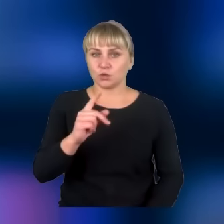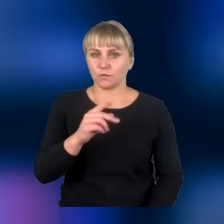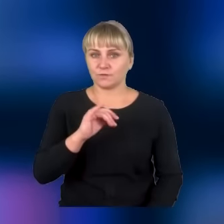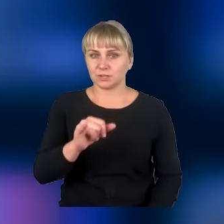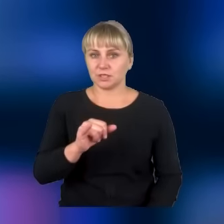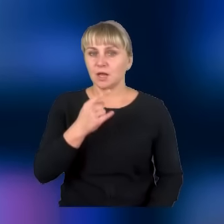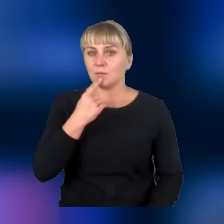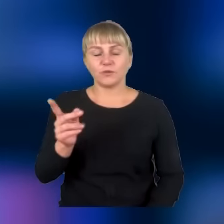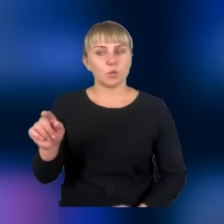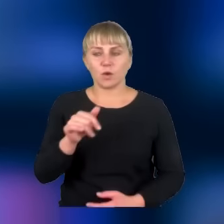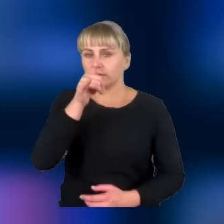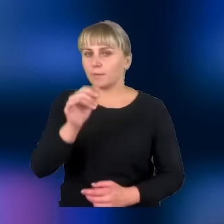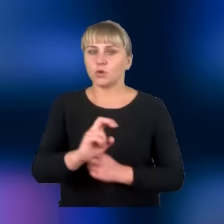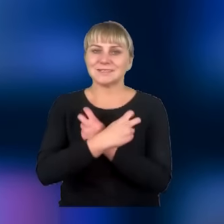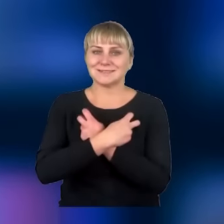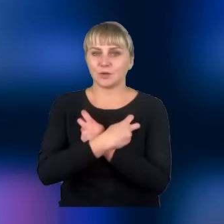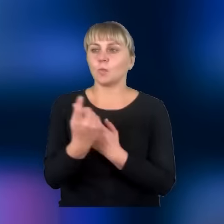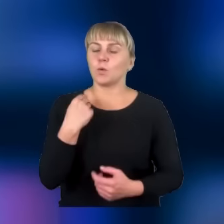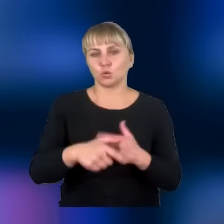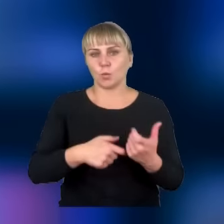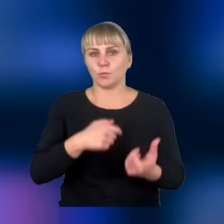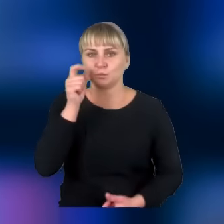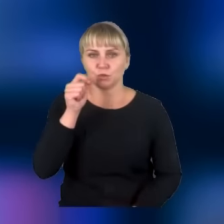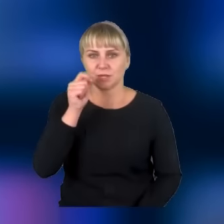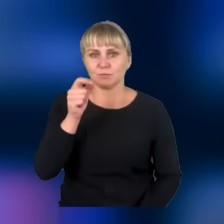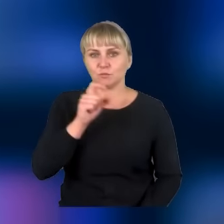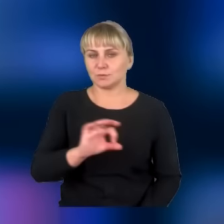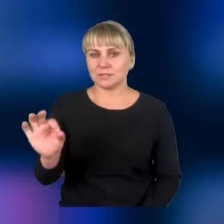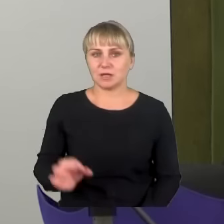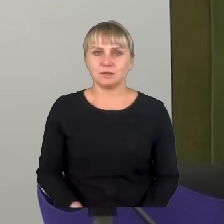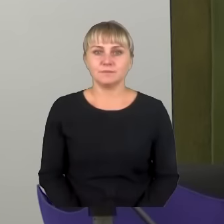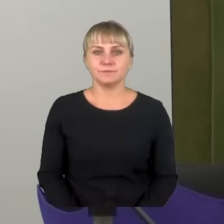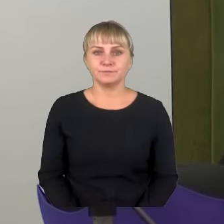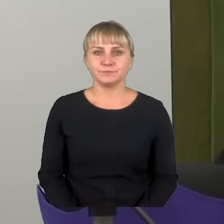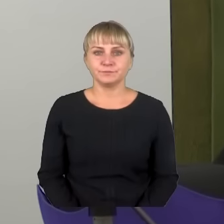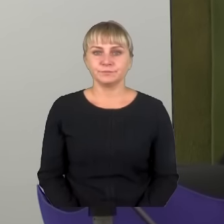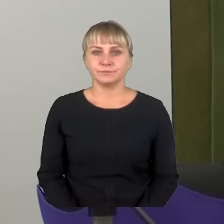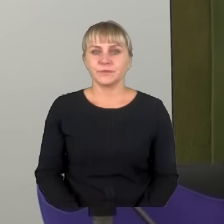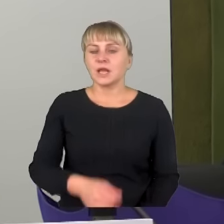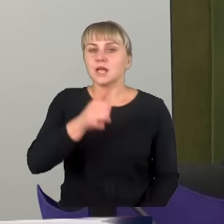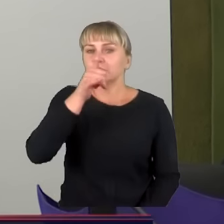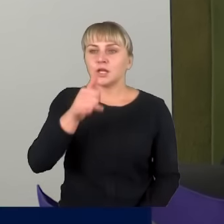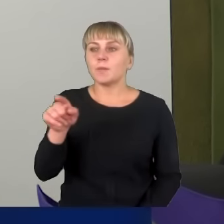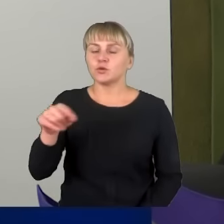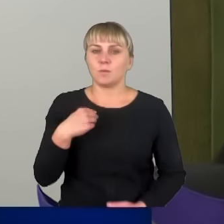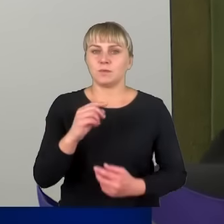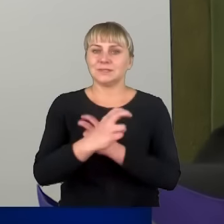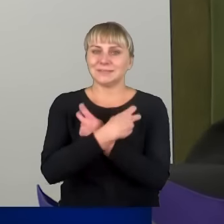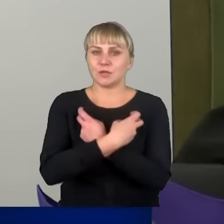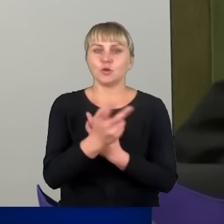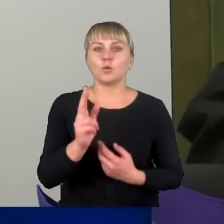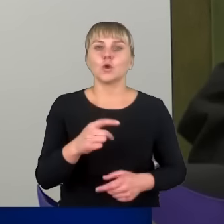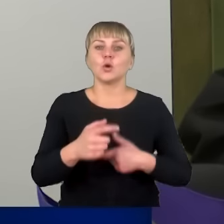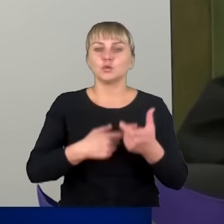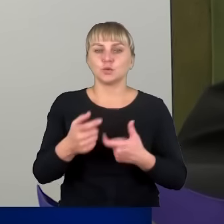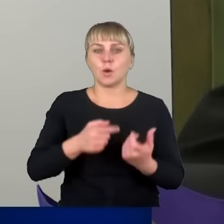nie może być ten, kto popełnił przestępstwo umyślne. Nie może być sędzią ten, kto popełnił